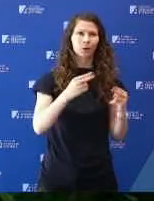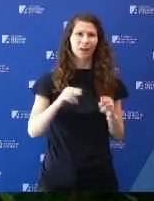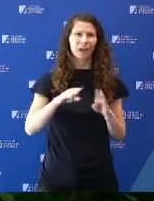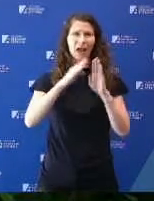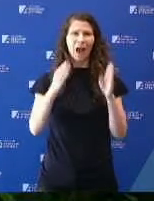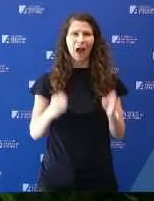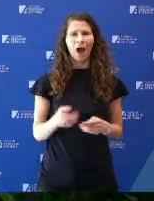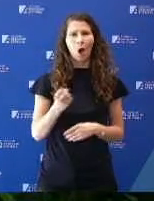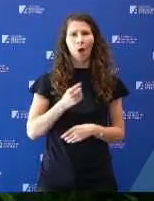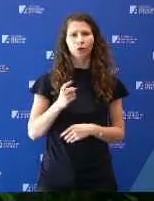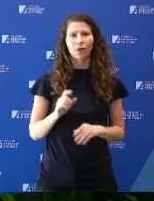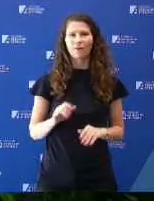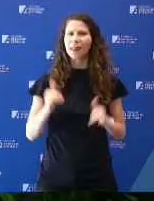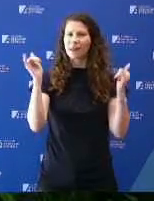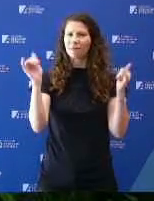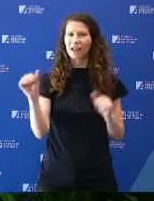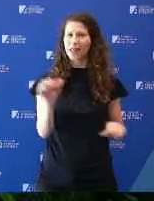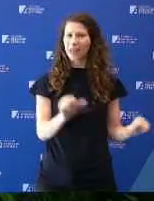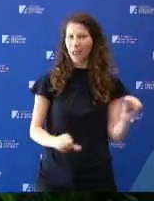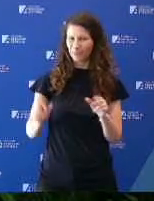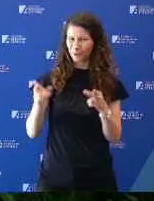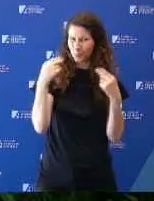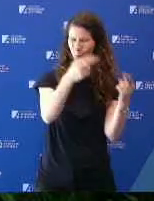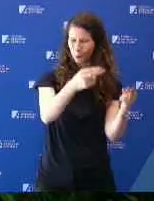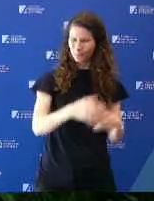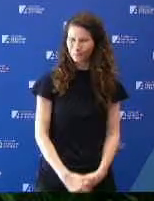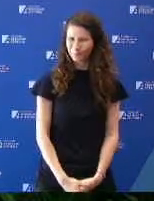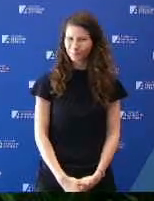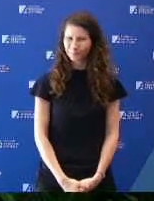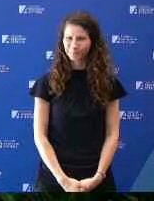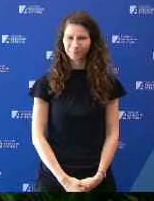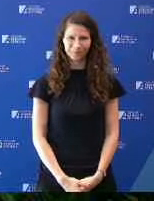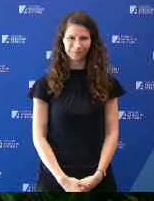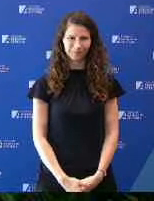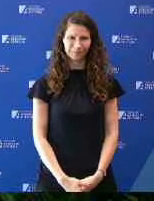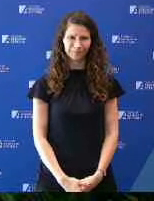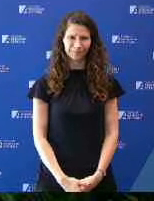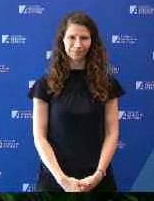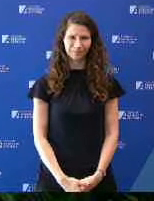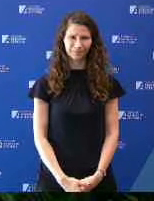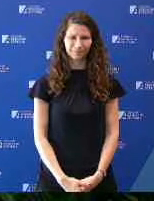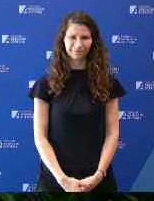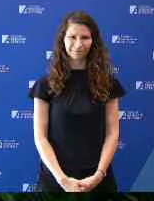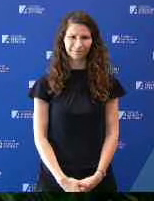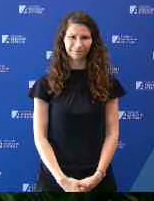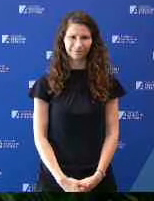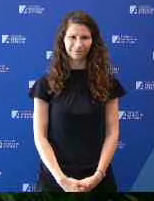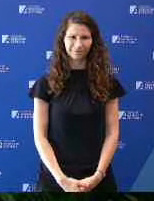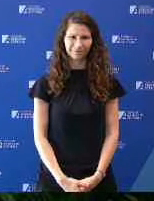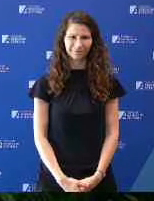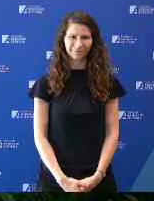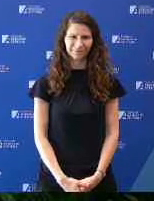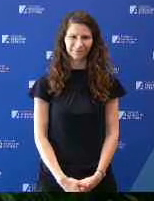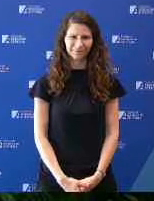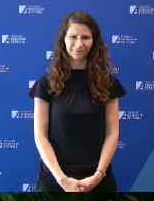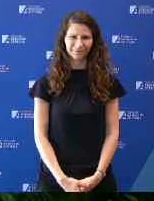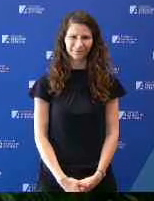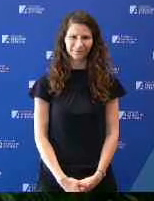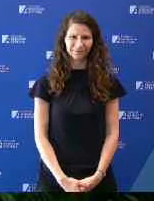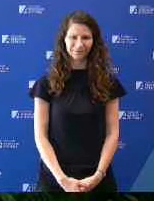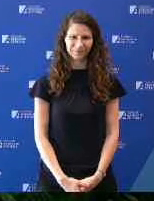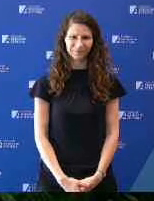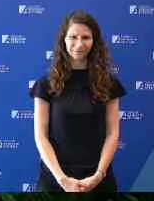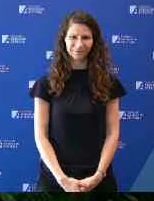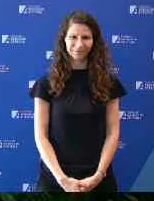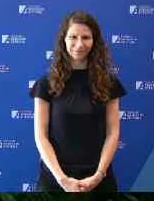Labs. Mein Name ist Daniel Walter und ich arbeite am FZI in der Abteilung Innovation, Demonstration und